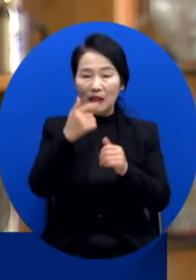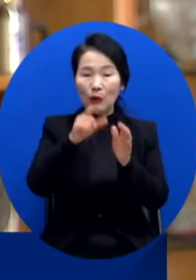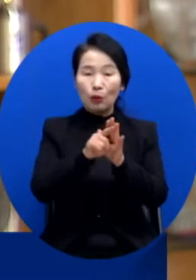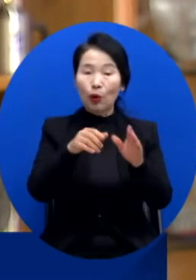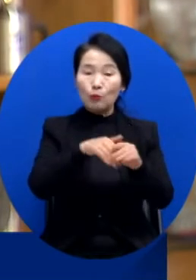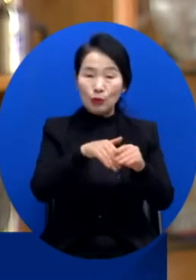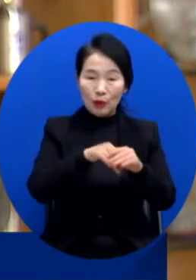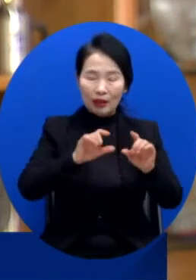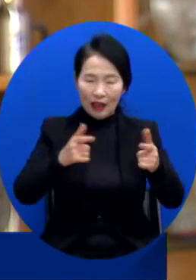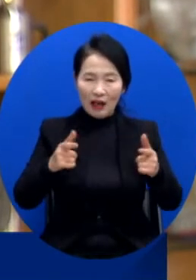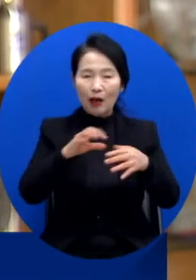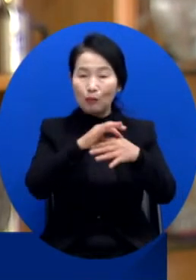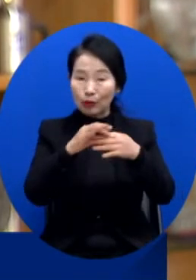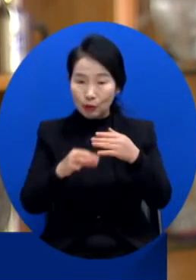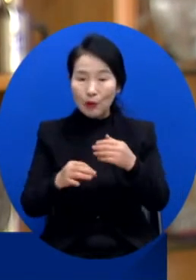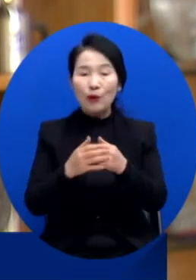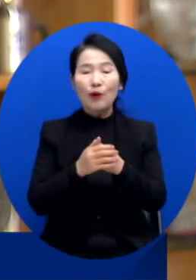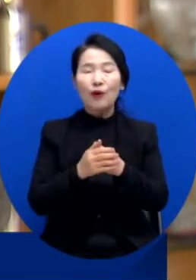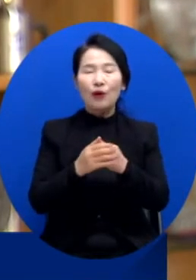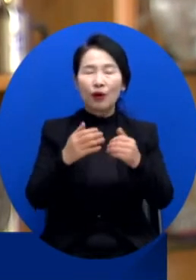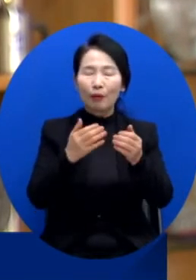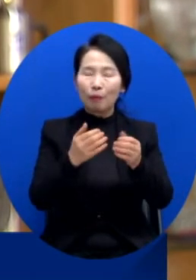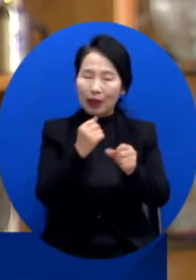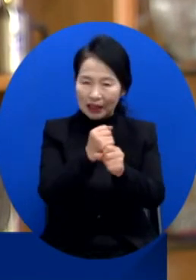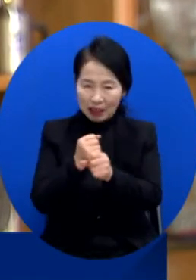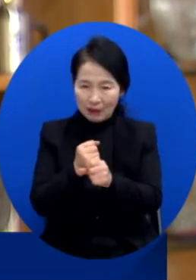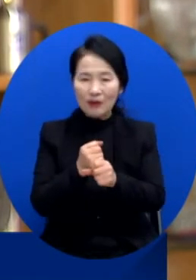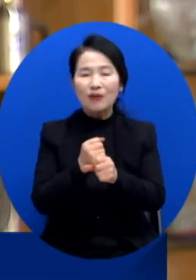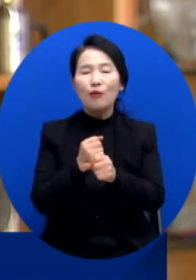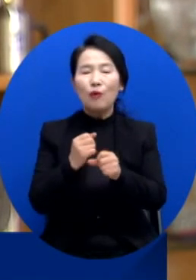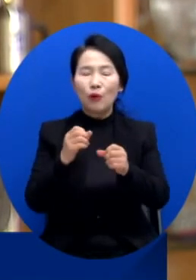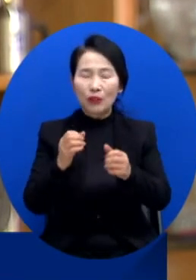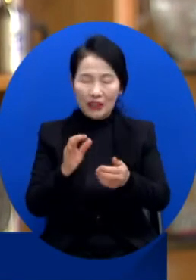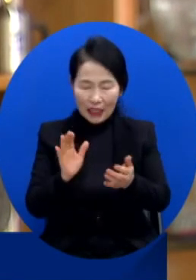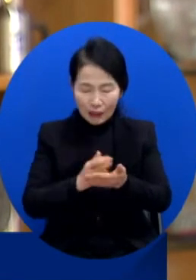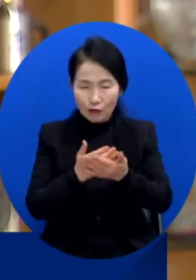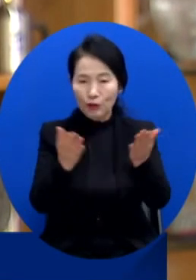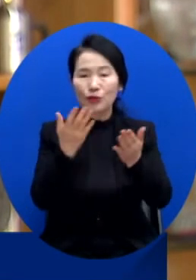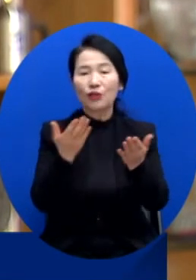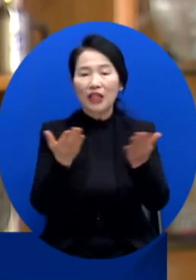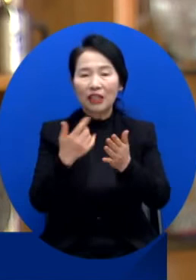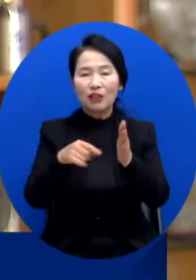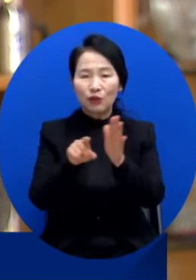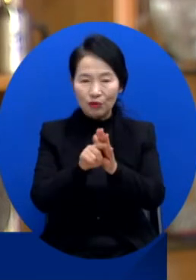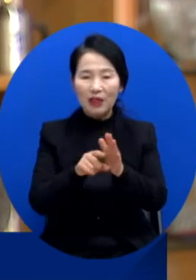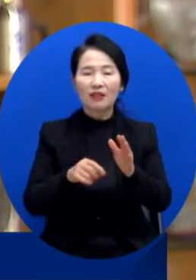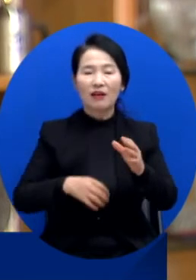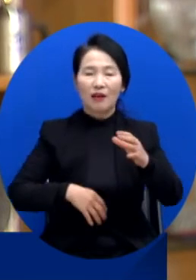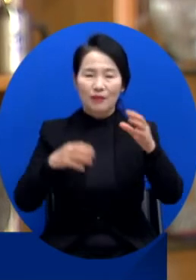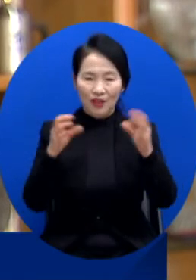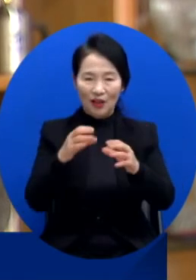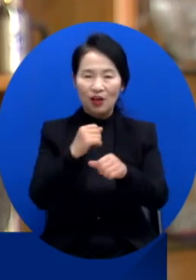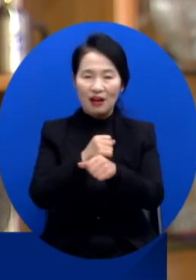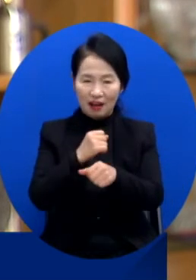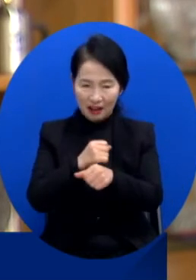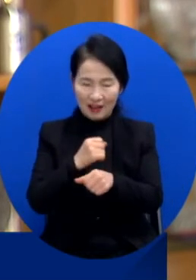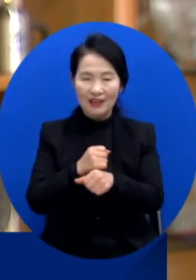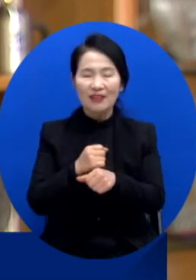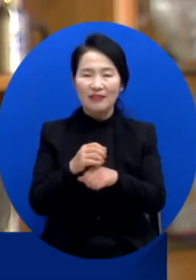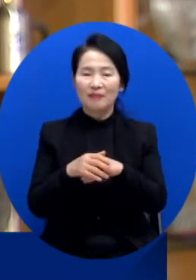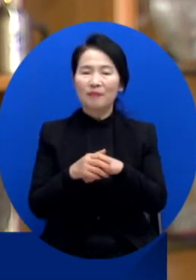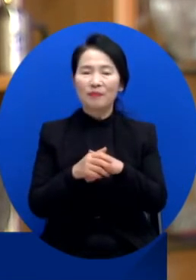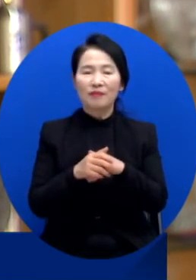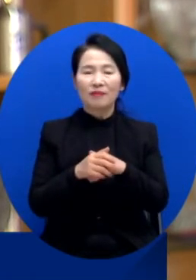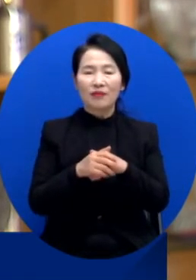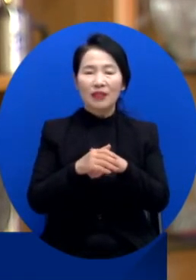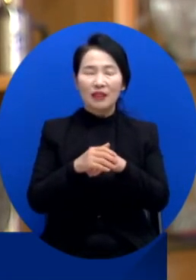개발하고 보급할 수 있는 협력이 이루어질 것이라고 저는 분명히 확신합니다. 저희 박물관이나